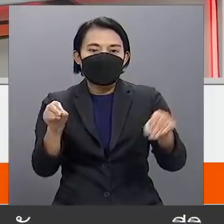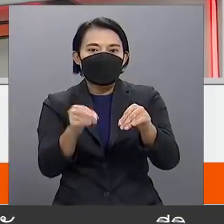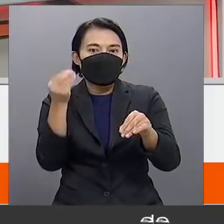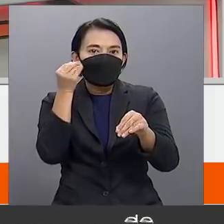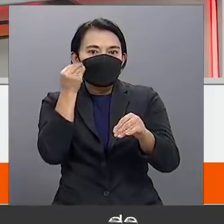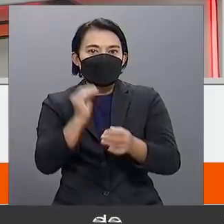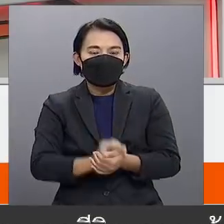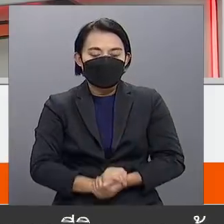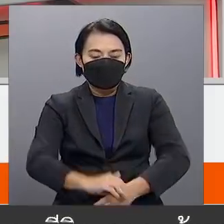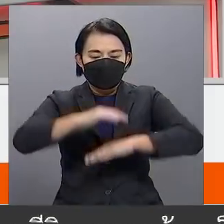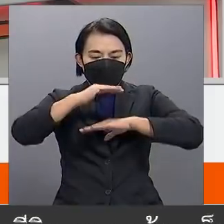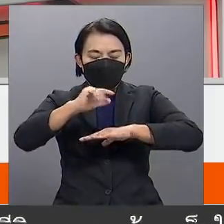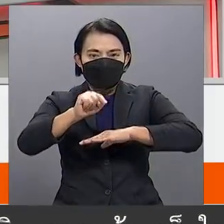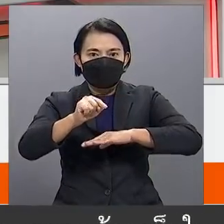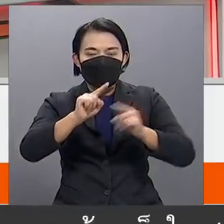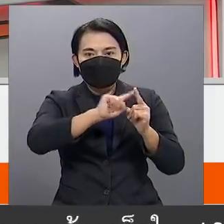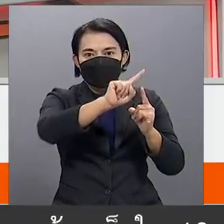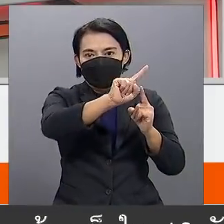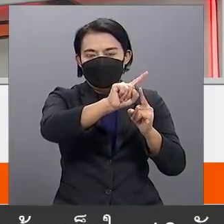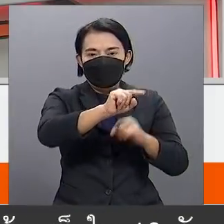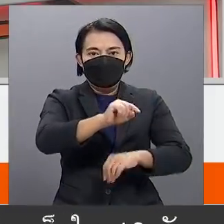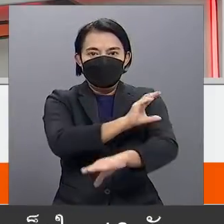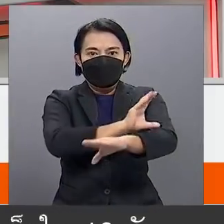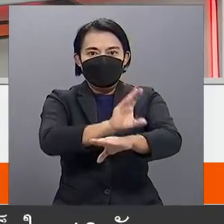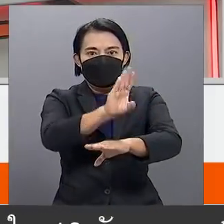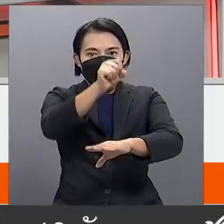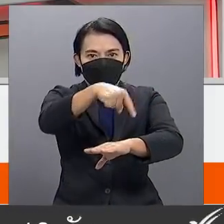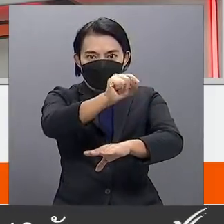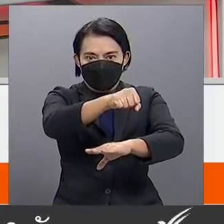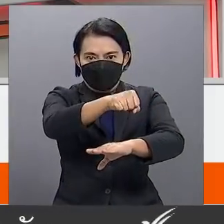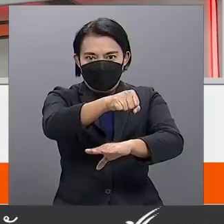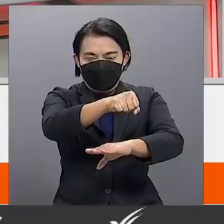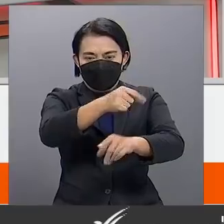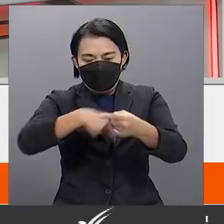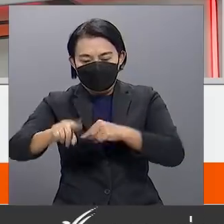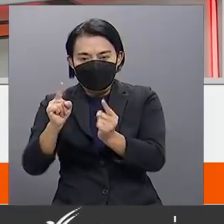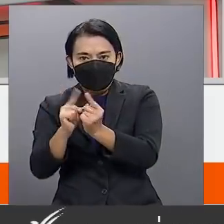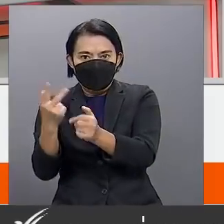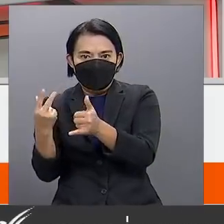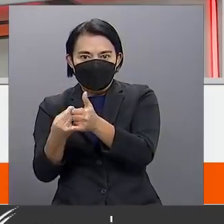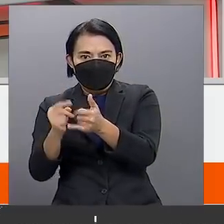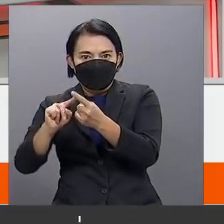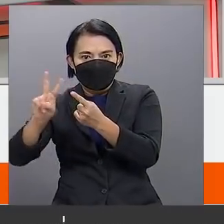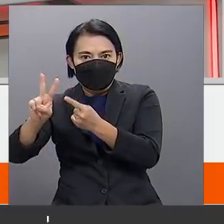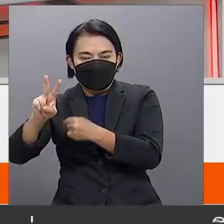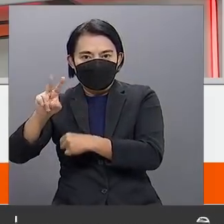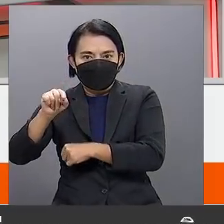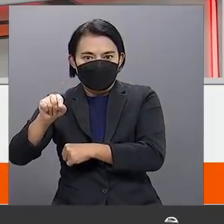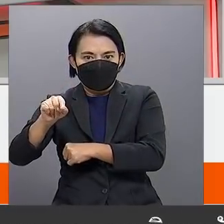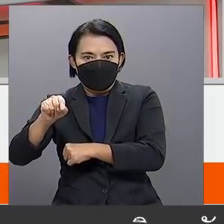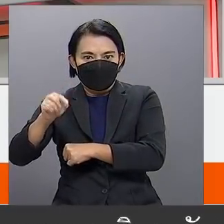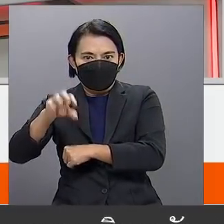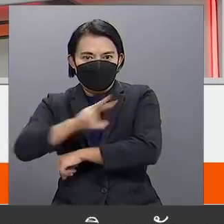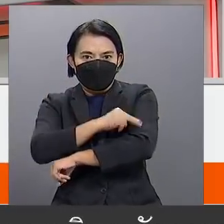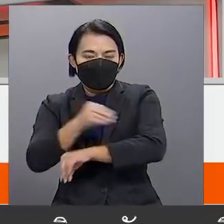ที่รับเข็มแรกจากสัฐานีกางบซอเทานั้นหือเปลาค่ะคือางนี้ครั ก็คือเราดูเรื่องความ